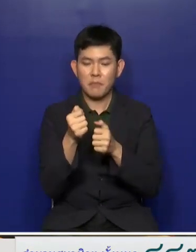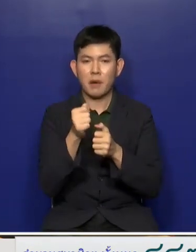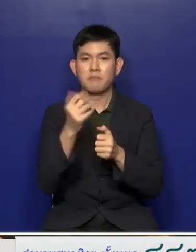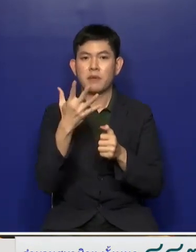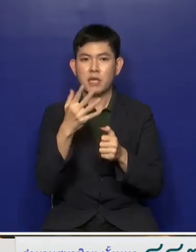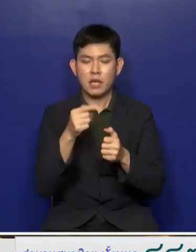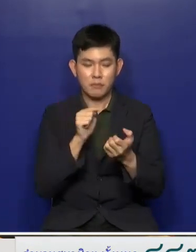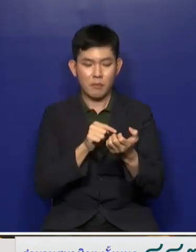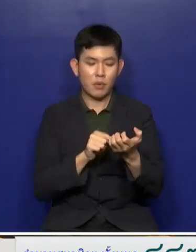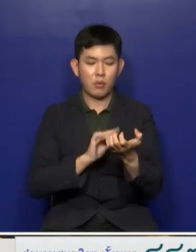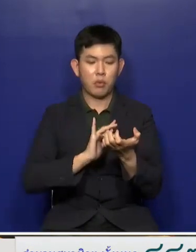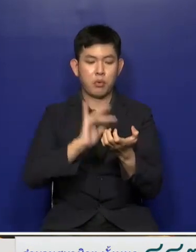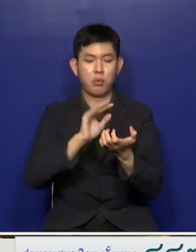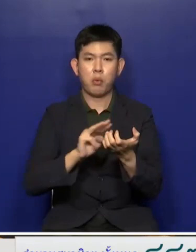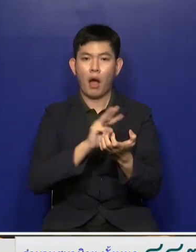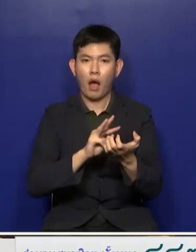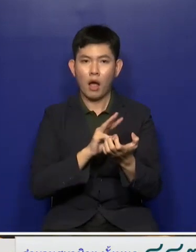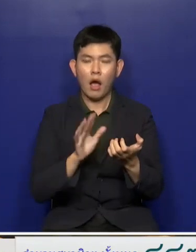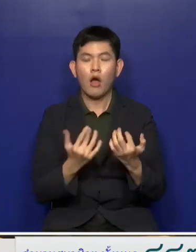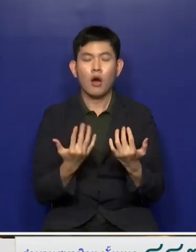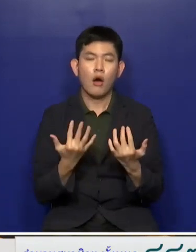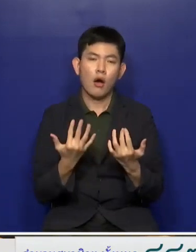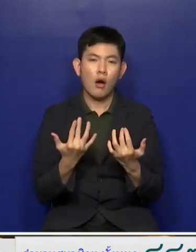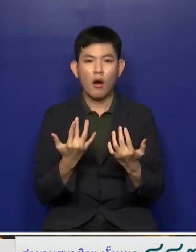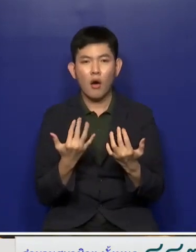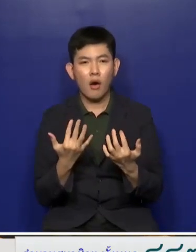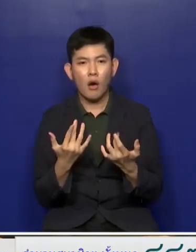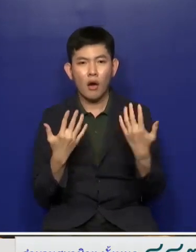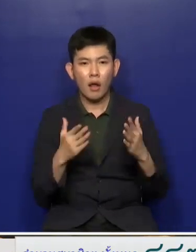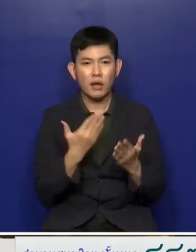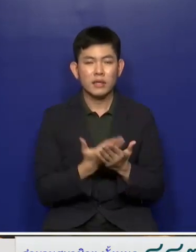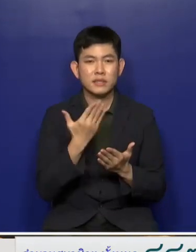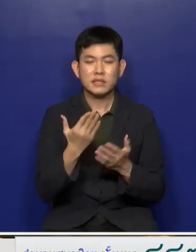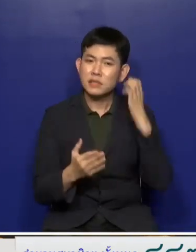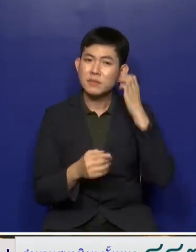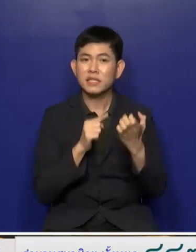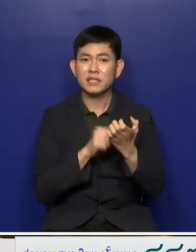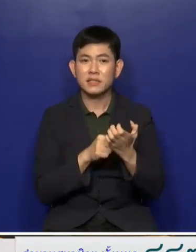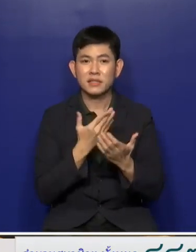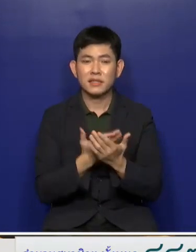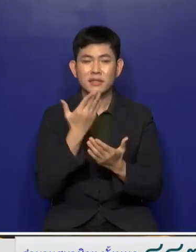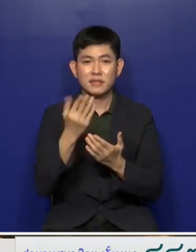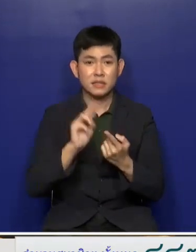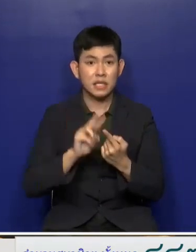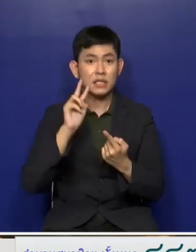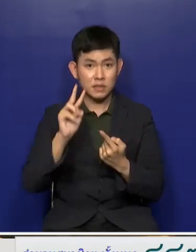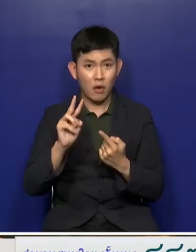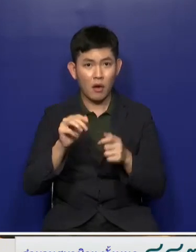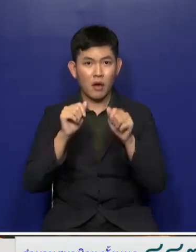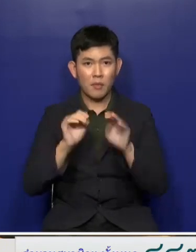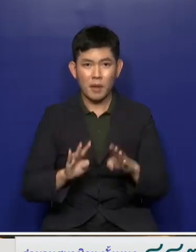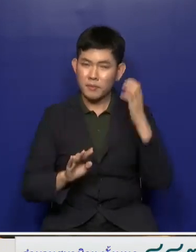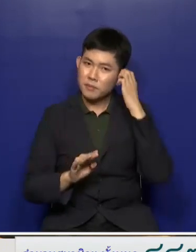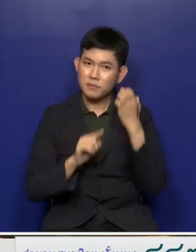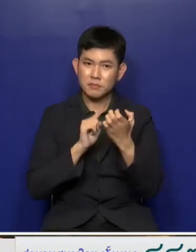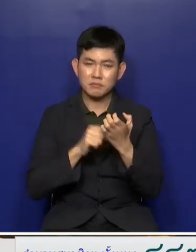มรอวันเวลานั้นมาจนซื้อเครื่องโทรศัพท์มือถือเครื่องที่2ก็แบบสมาร์ทโทรศั